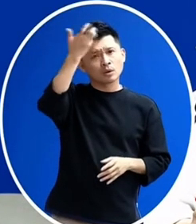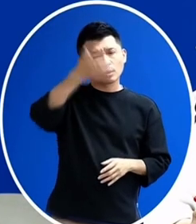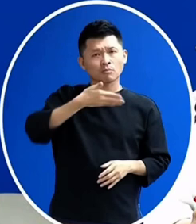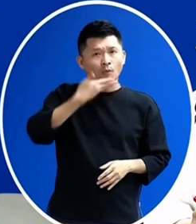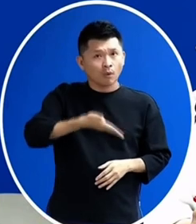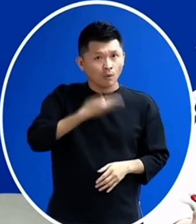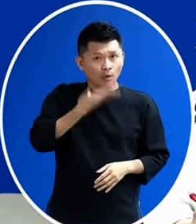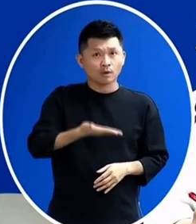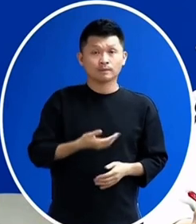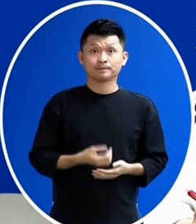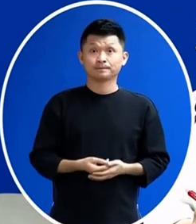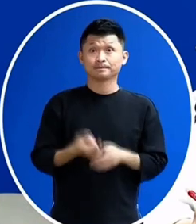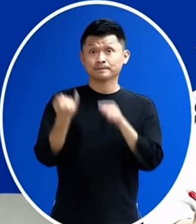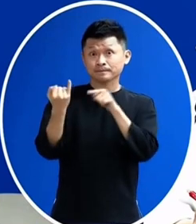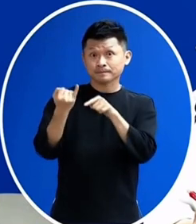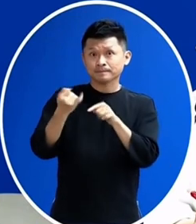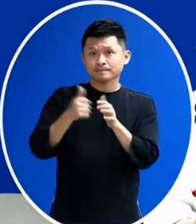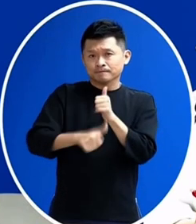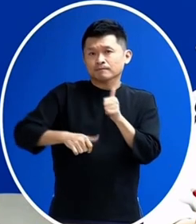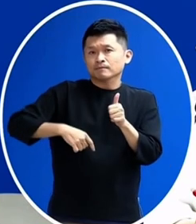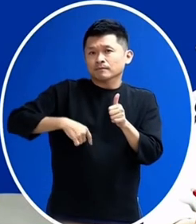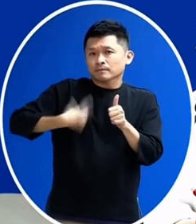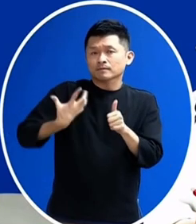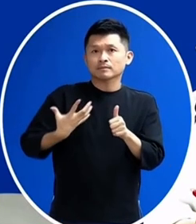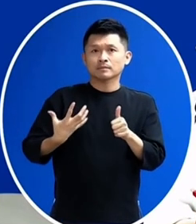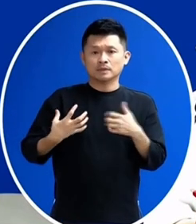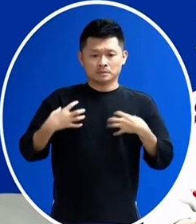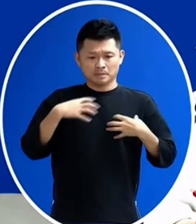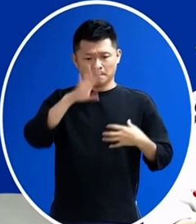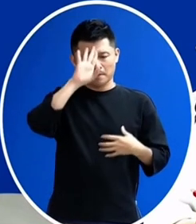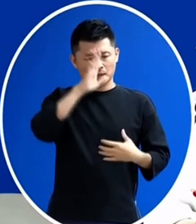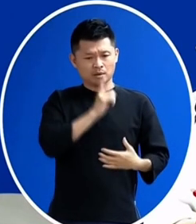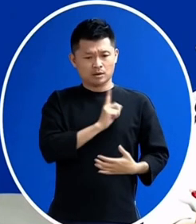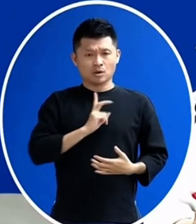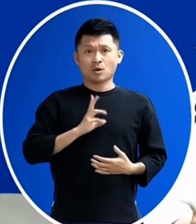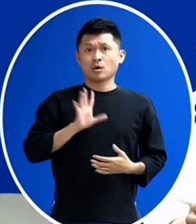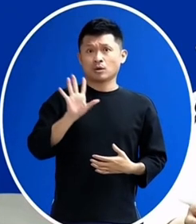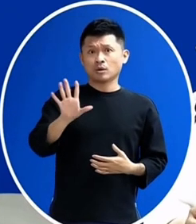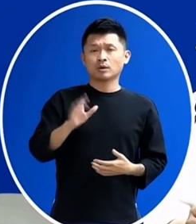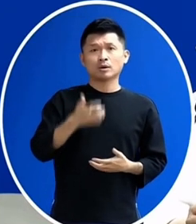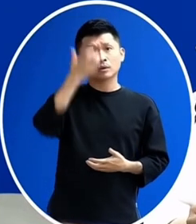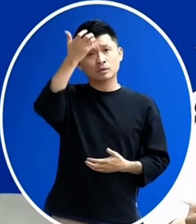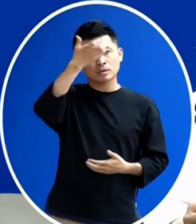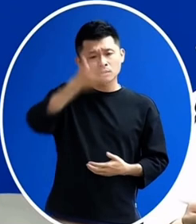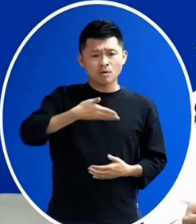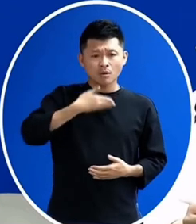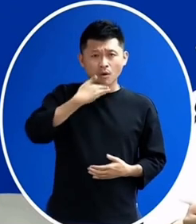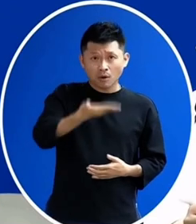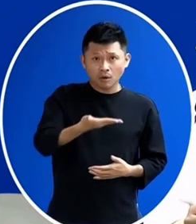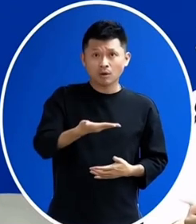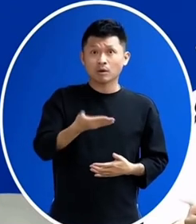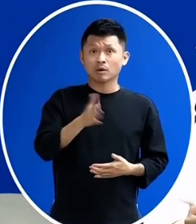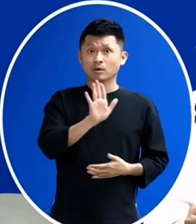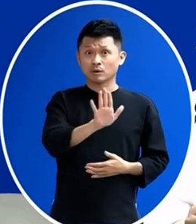那他本身是有先天性的一些多重疾病，那在出现这些发烧呕吐症状